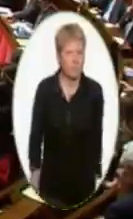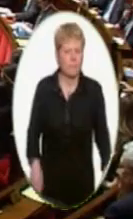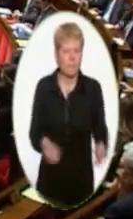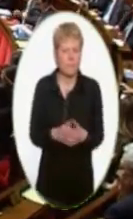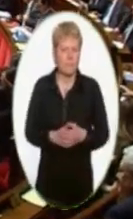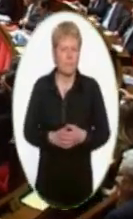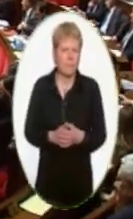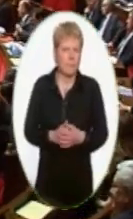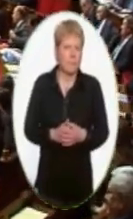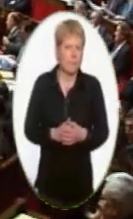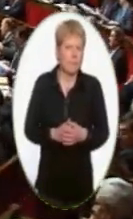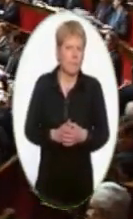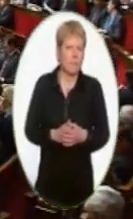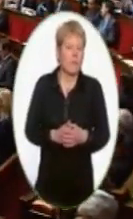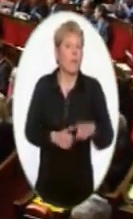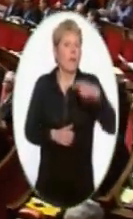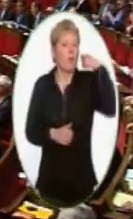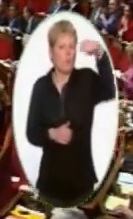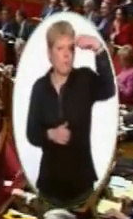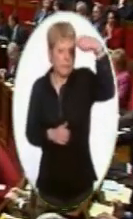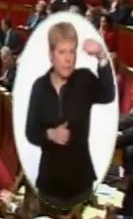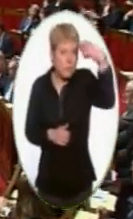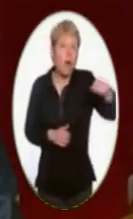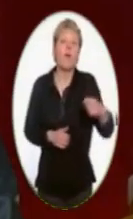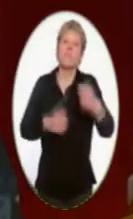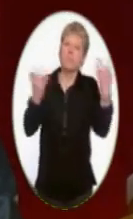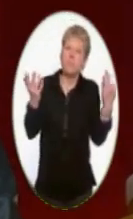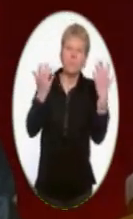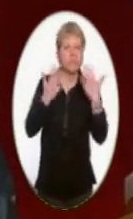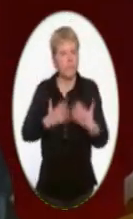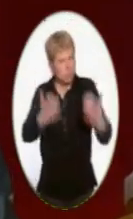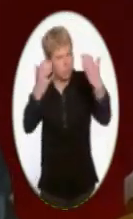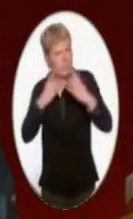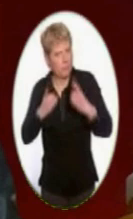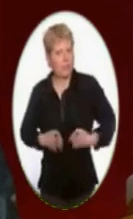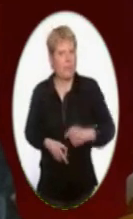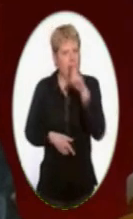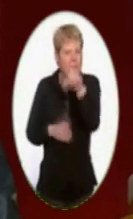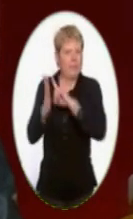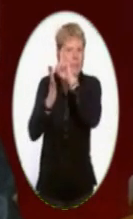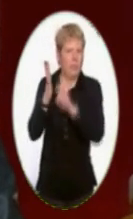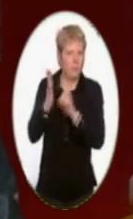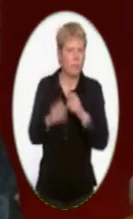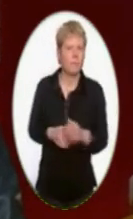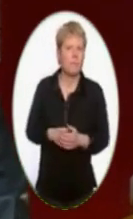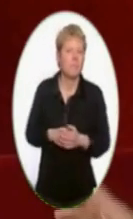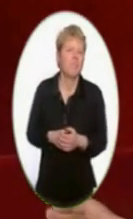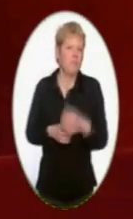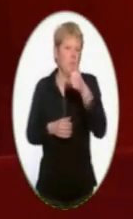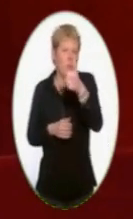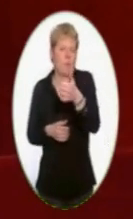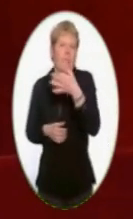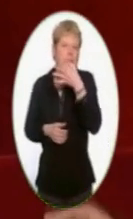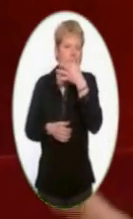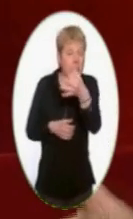Voilà, fin de cette séance des questions au gouvernement. Alors j'ai invité pour me retrouver ici dans la loge France 3, Christian